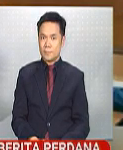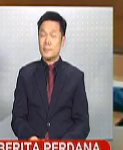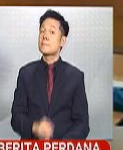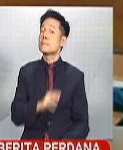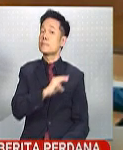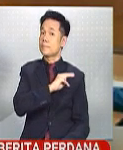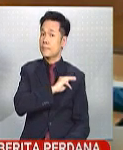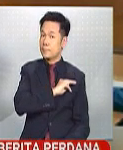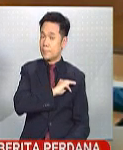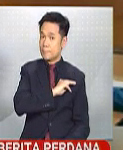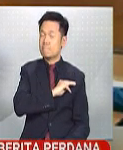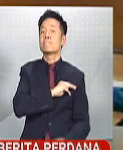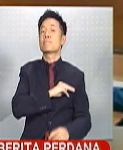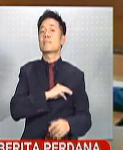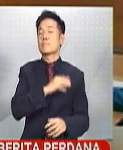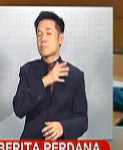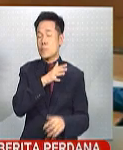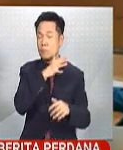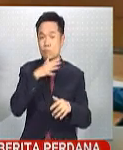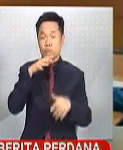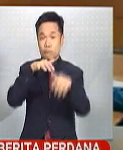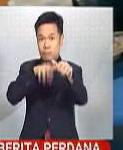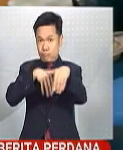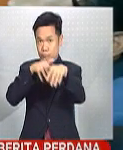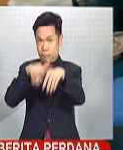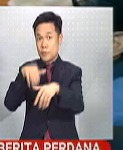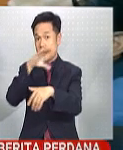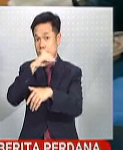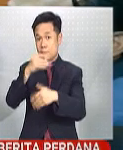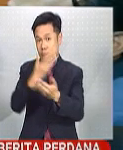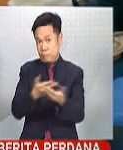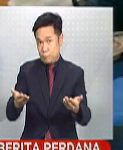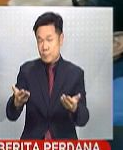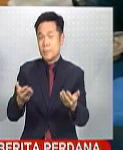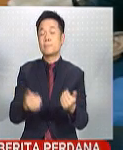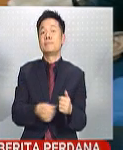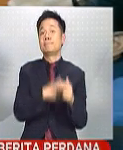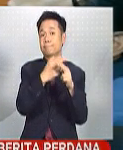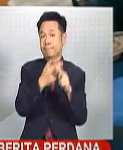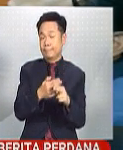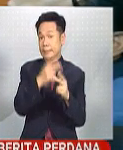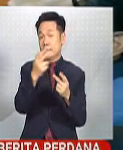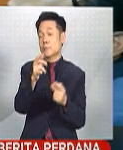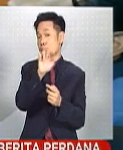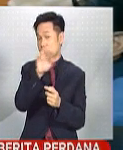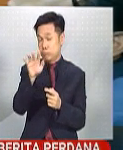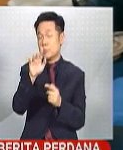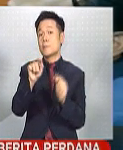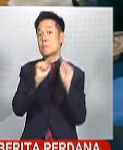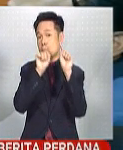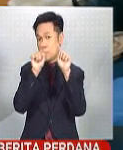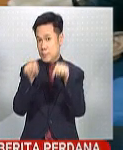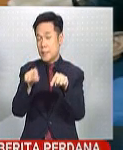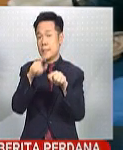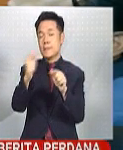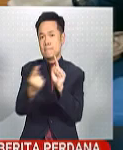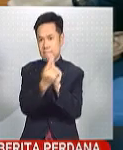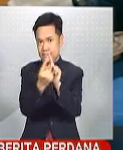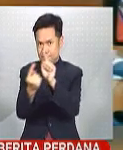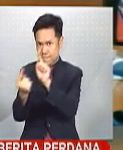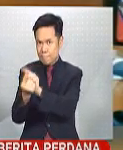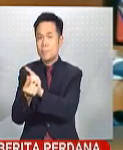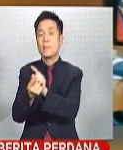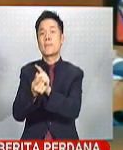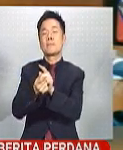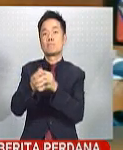Menteri Perusahaan, Perladangan dan Komoditi Datuk Dr. Muhammad Khairuddin Aman Razali pula menghadiri program ramah mesra dan